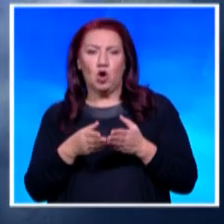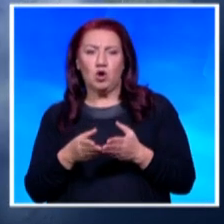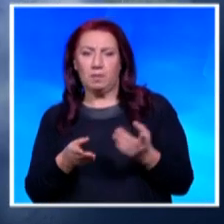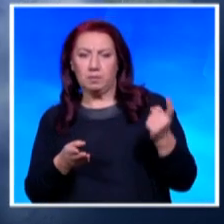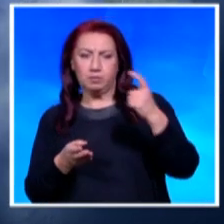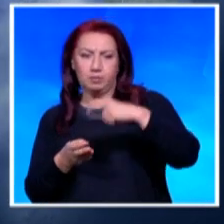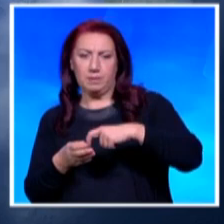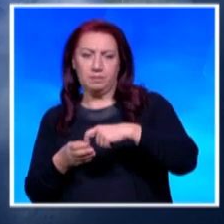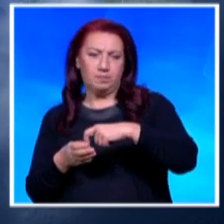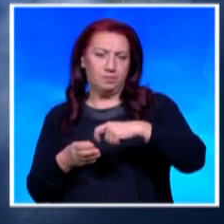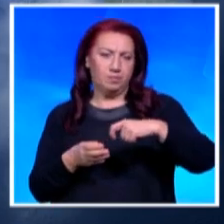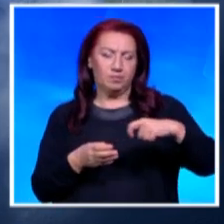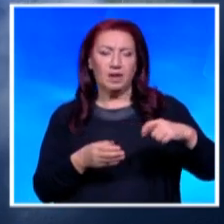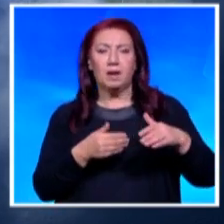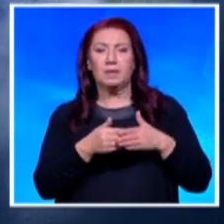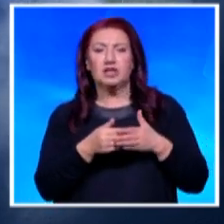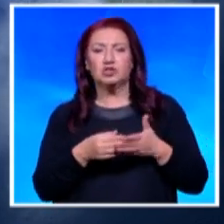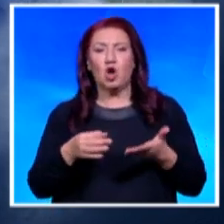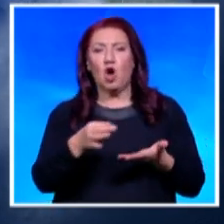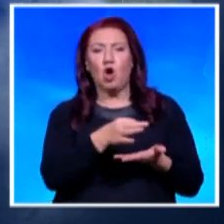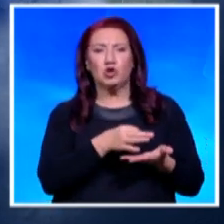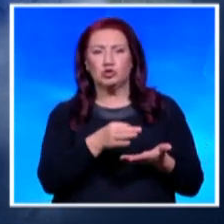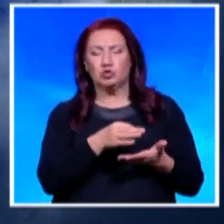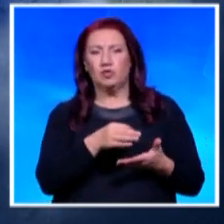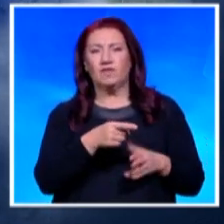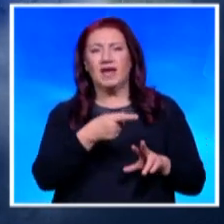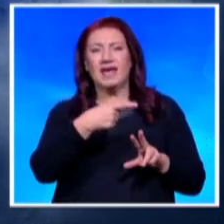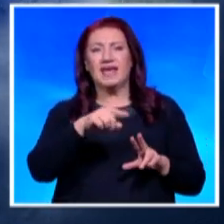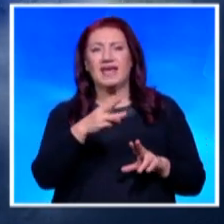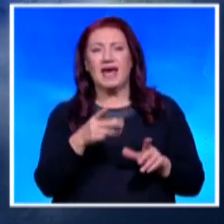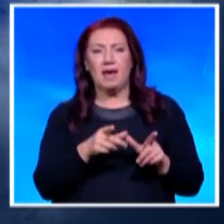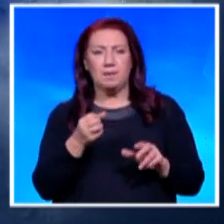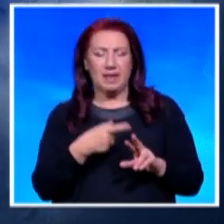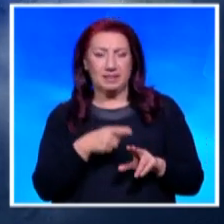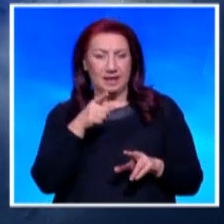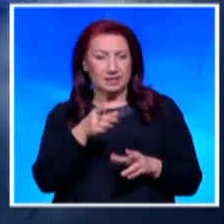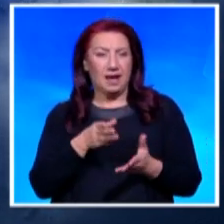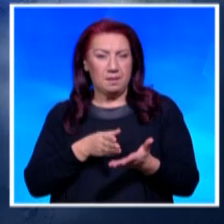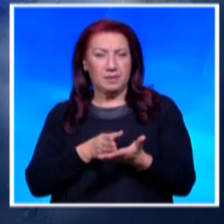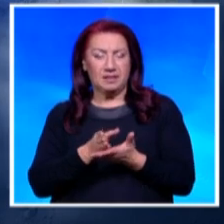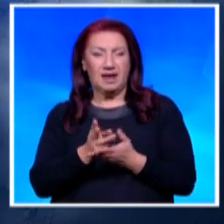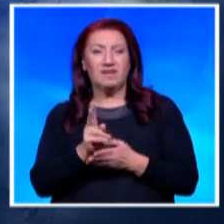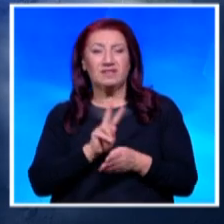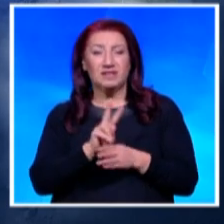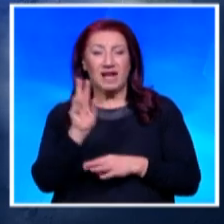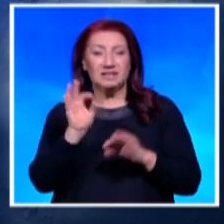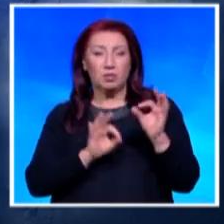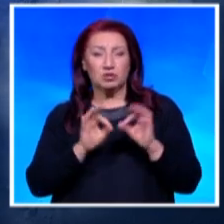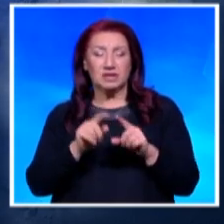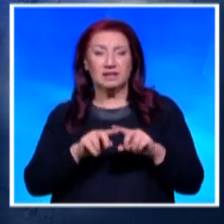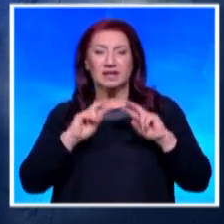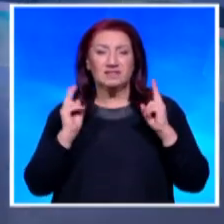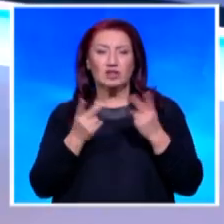остров Сокотра край Йемен. По този търговски маршрут минават около 12% от световната търговия.